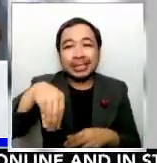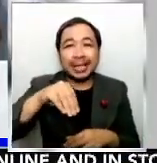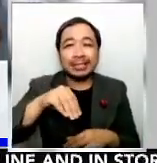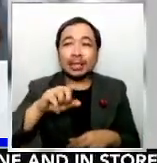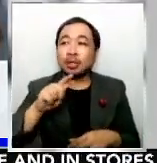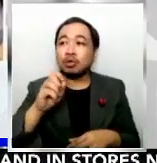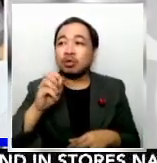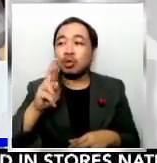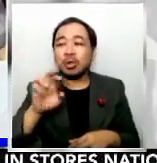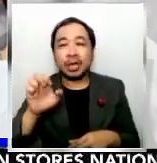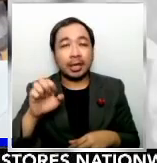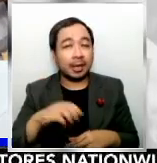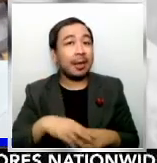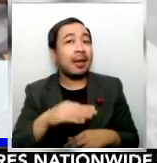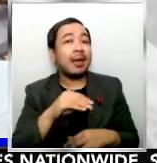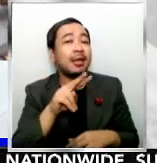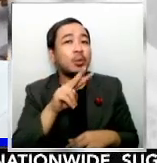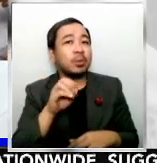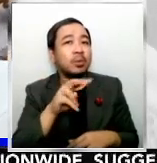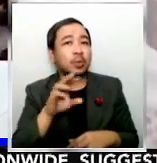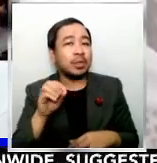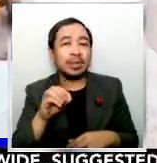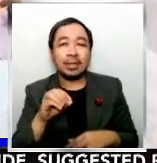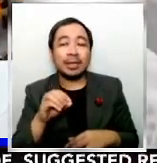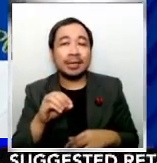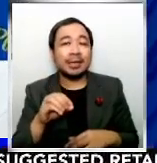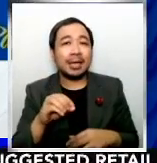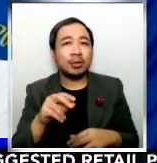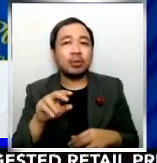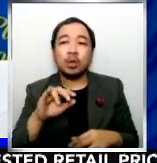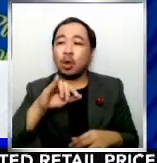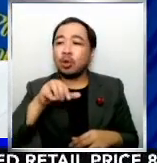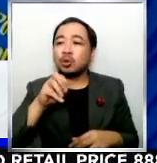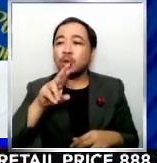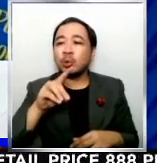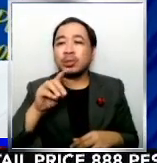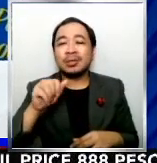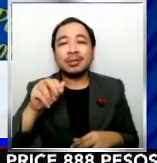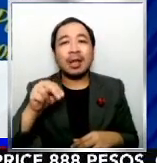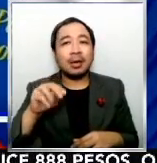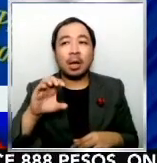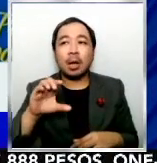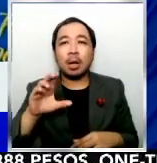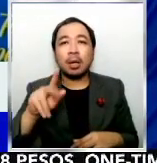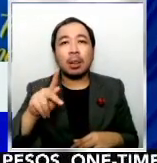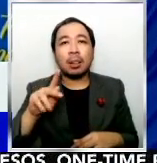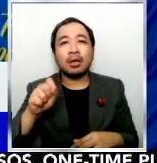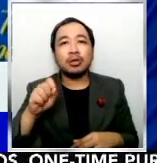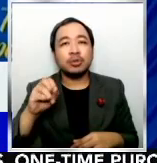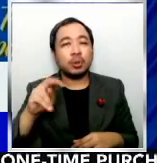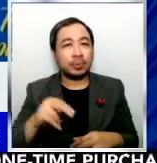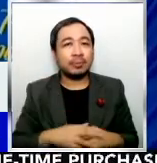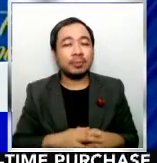2020 NBA Sixth Man Awardee na si Jordan Clarkson. Pasalamat ako sa Philpost dahil